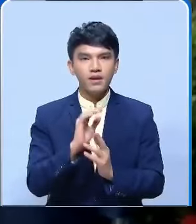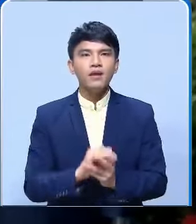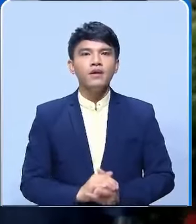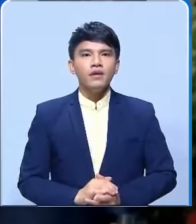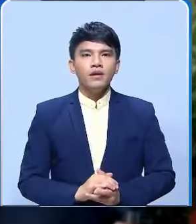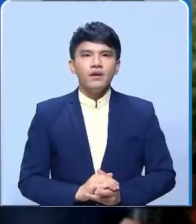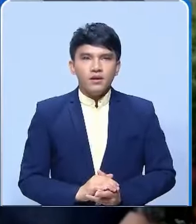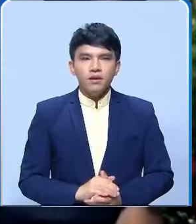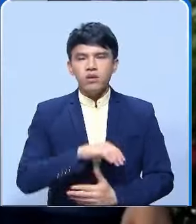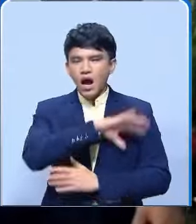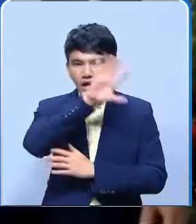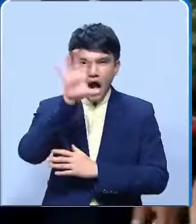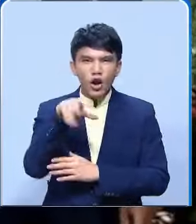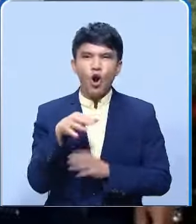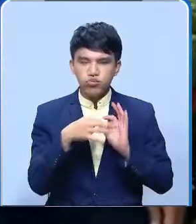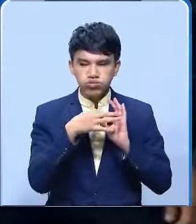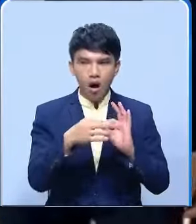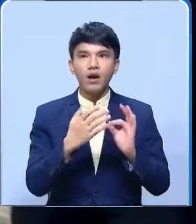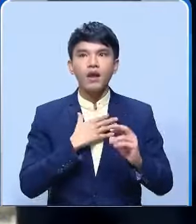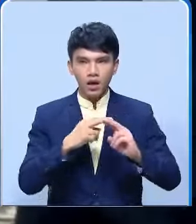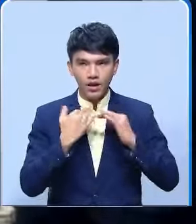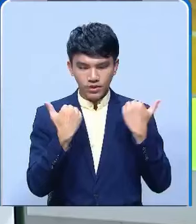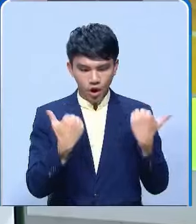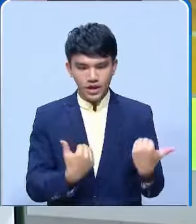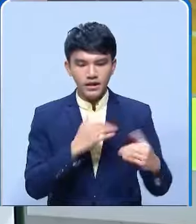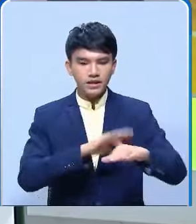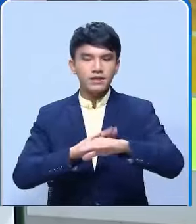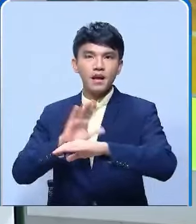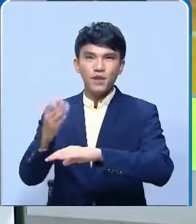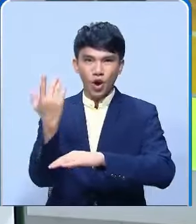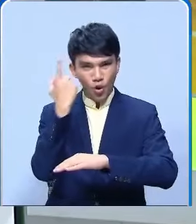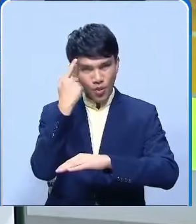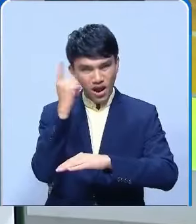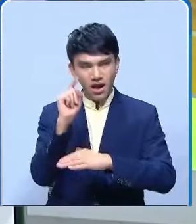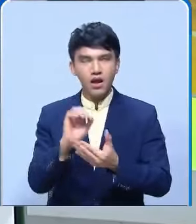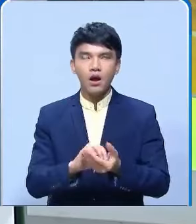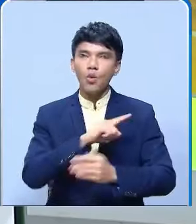ื่ องของมิจฉาชีพเนี่ยเป็นห่วงจริงๆนะเราก็ต้องเน้นย้ำกันทุกวันแหละครับเพราะว่าเชื่อไหมทุก